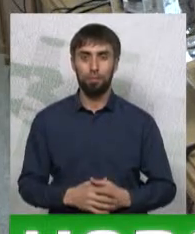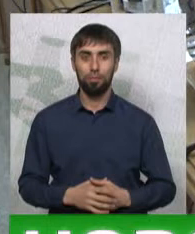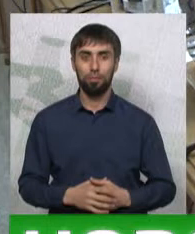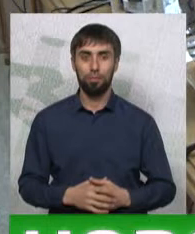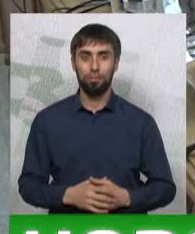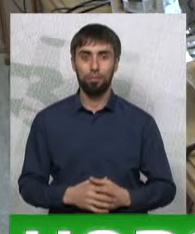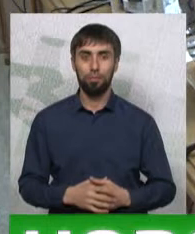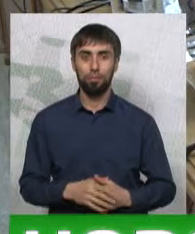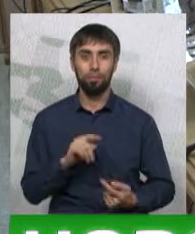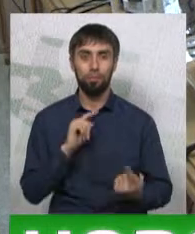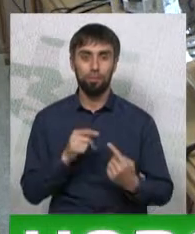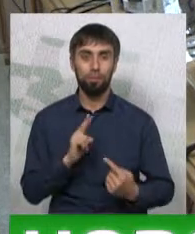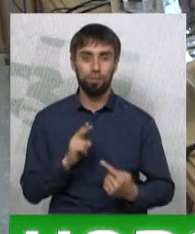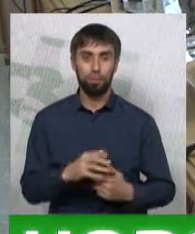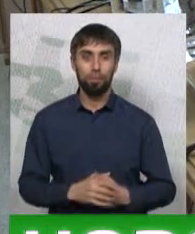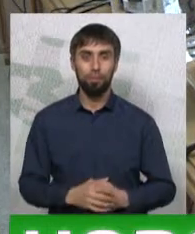Против?